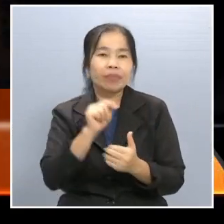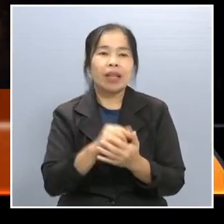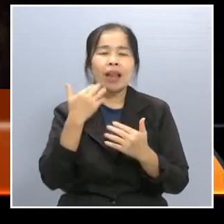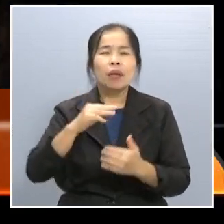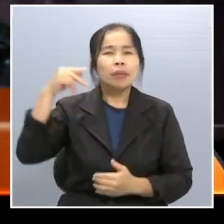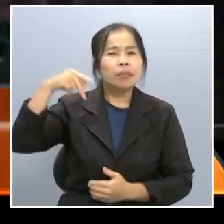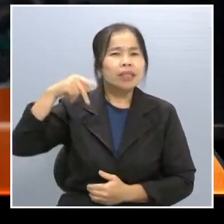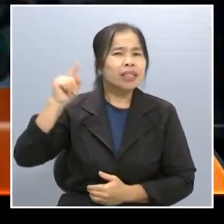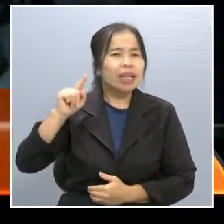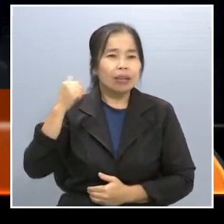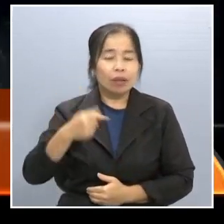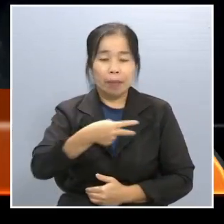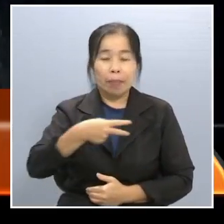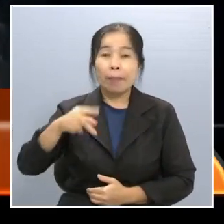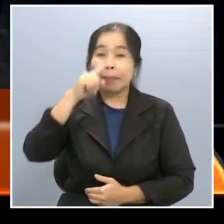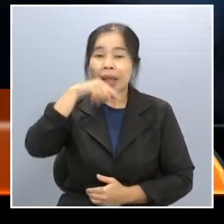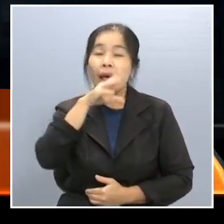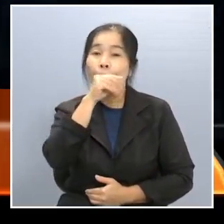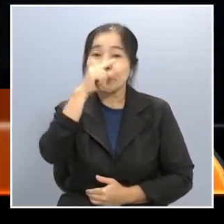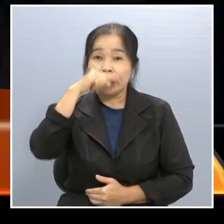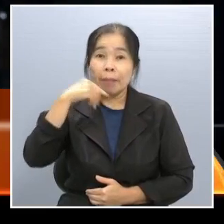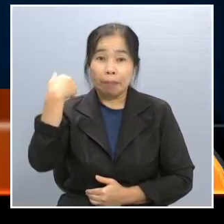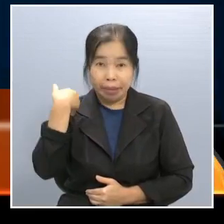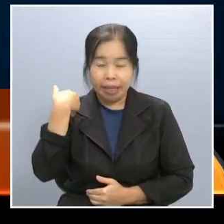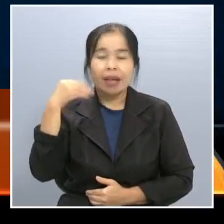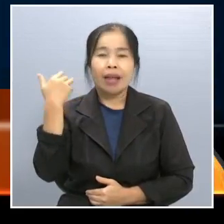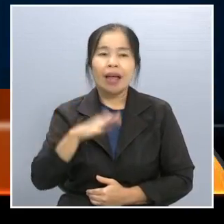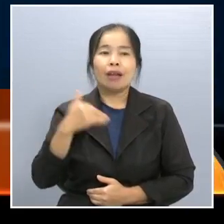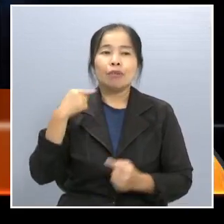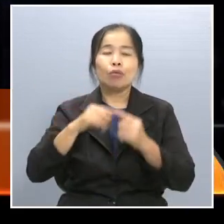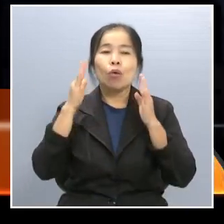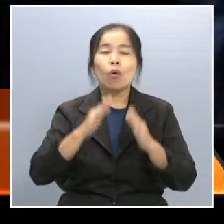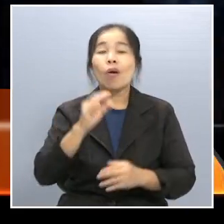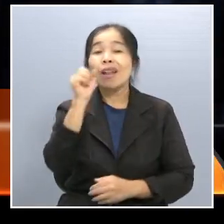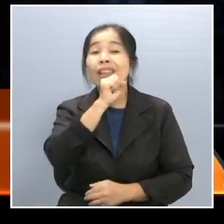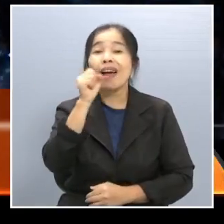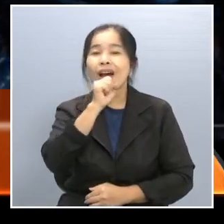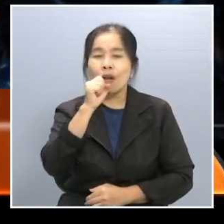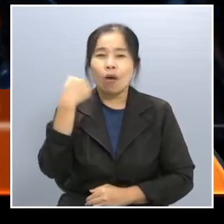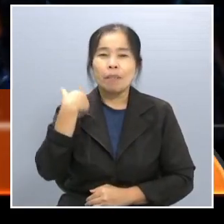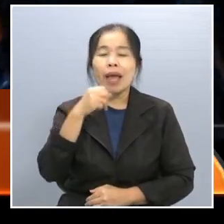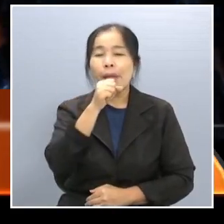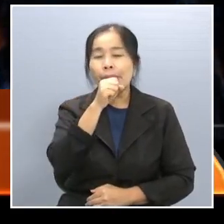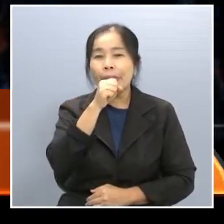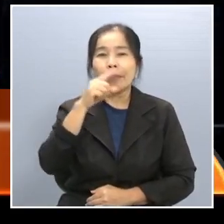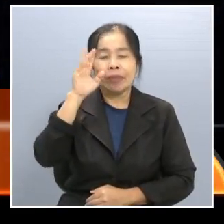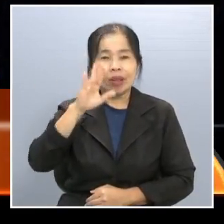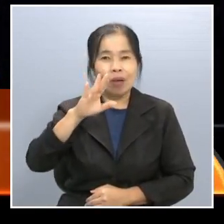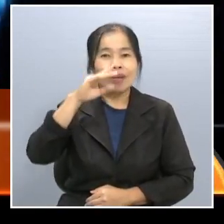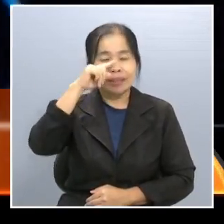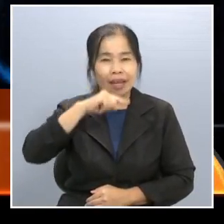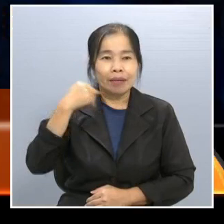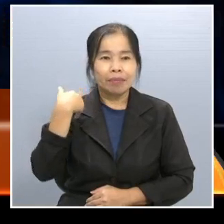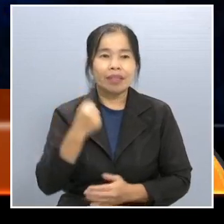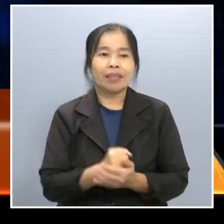ศษในเวอร์ชั่นภาคไทยทางดิสนีย์ได้โบกี้ไลออนนักร้องสาวเสียงคุณภาพมาพากย์เป็นเจ้าหญิงแอเรียล